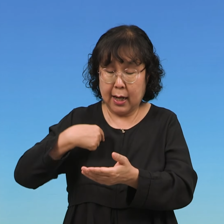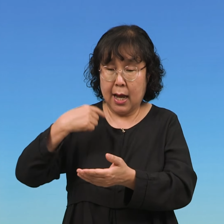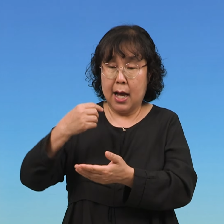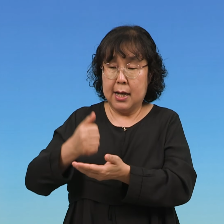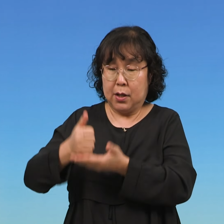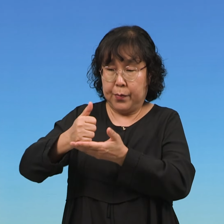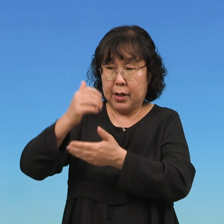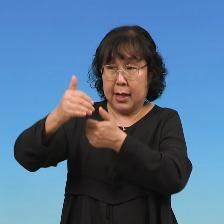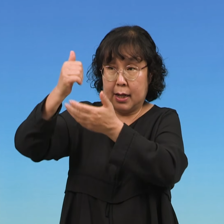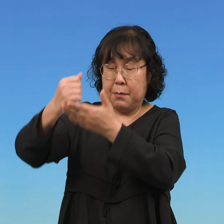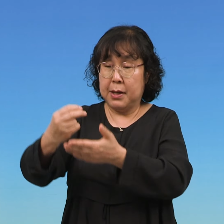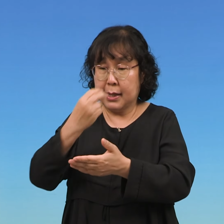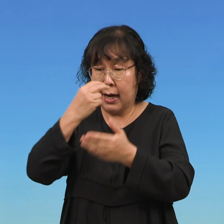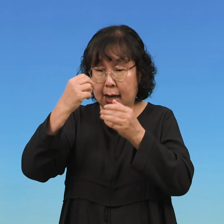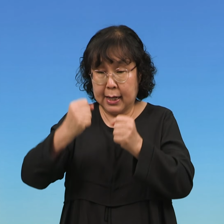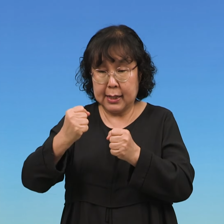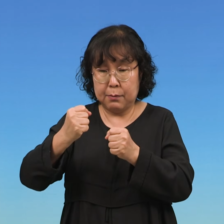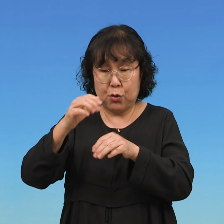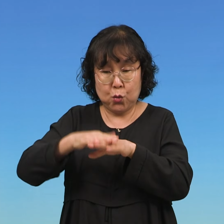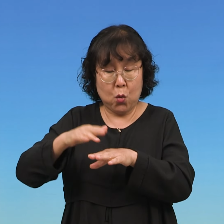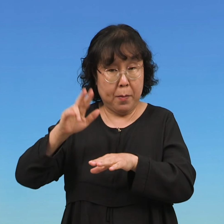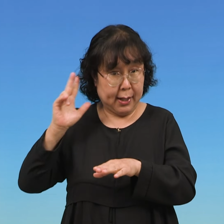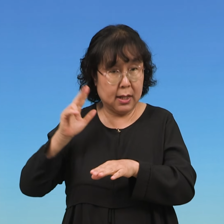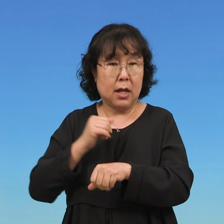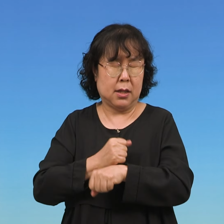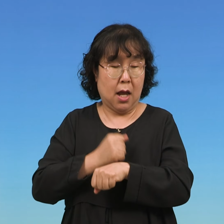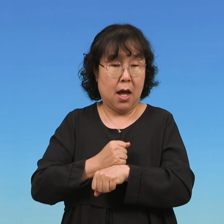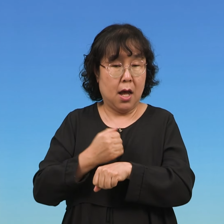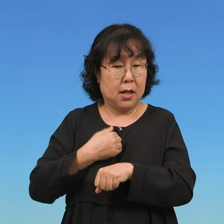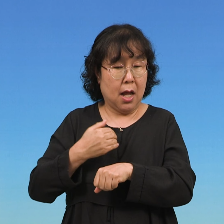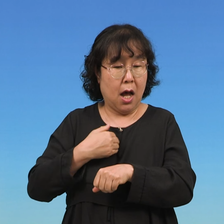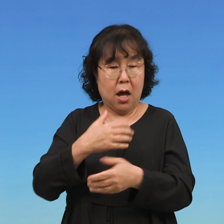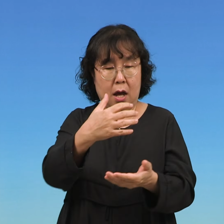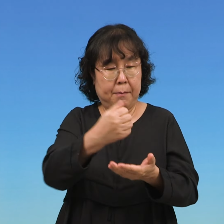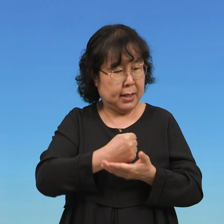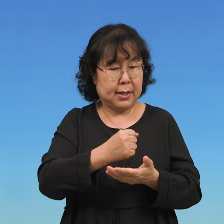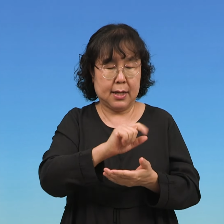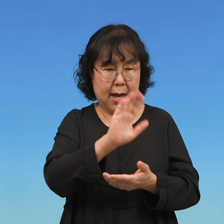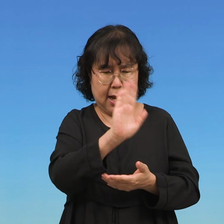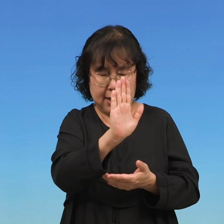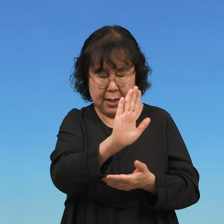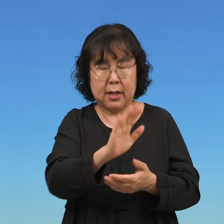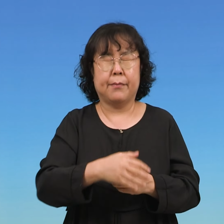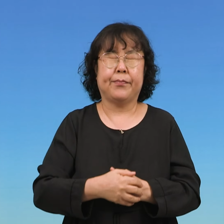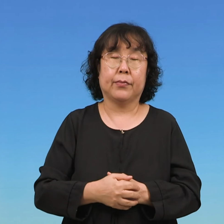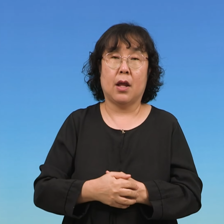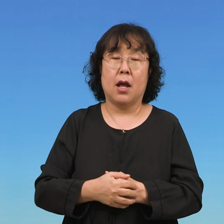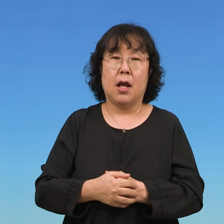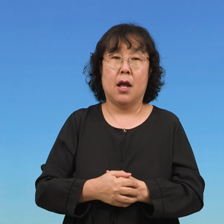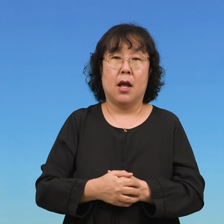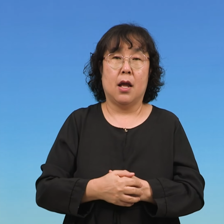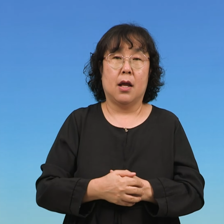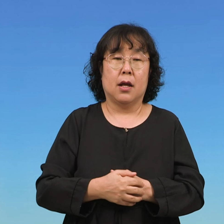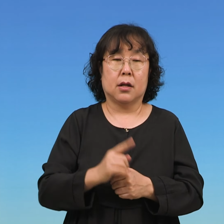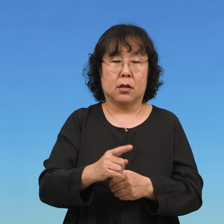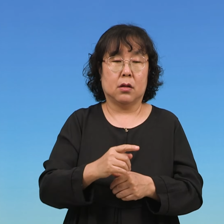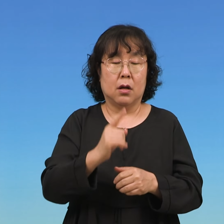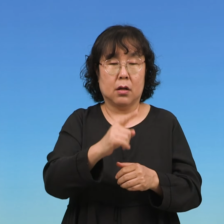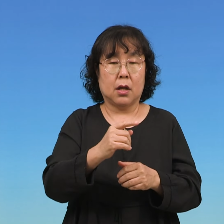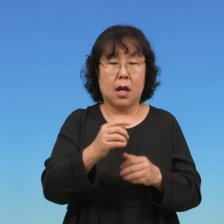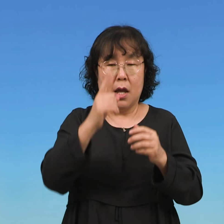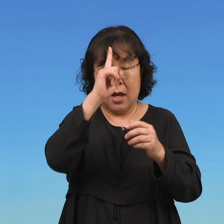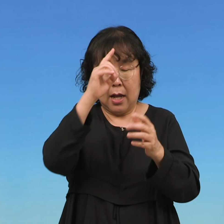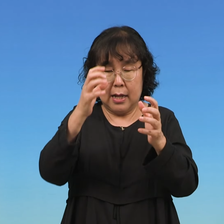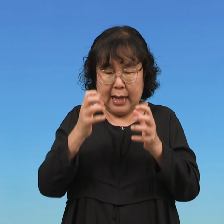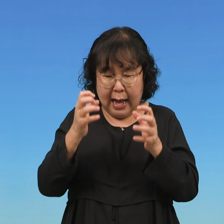이르되 내가 섬기는 여호와께서 살아계심을 두고 맹세하노니 내가 그 앞에서 받지 아니하리라 하였더라 나만이 받으라고 광고는